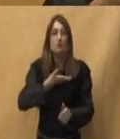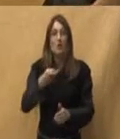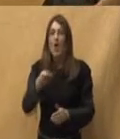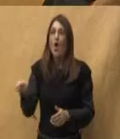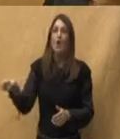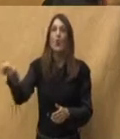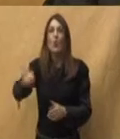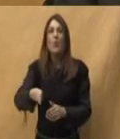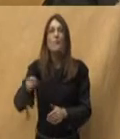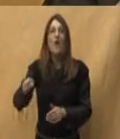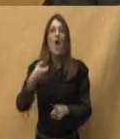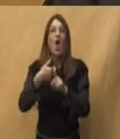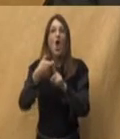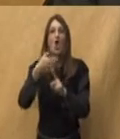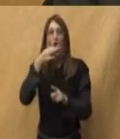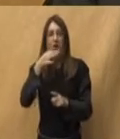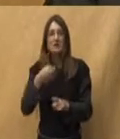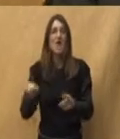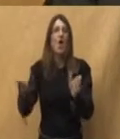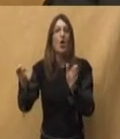kupi kokice, kupi